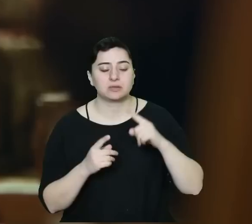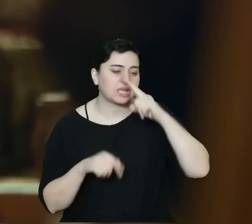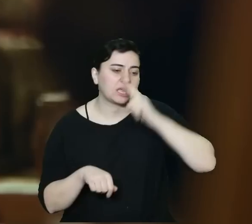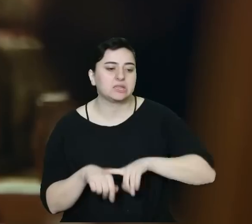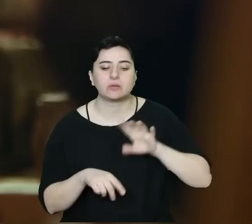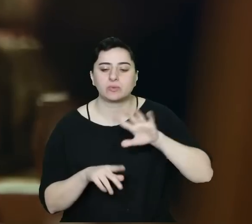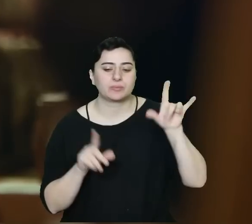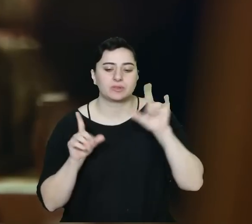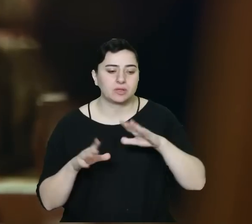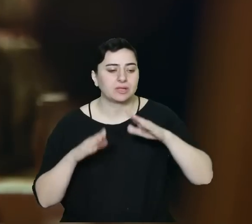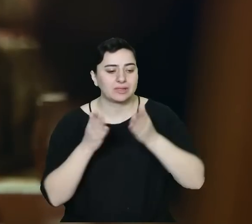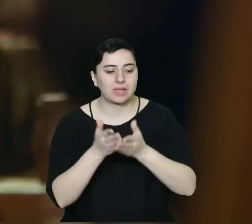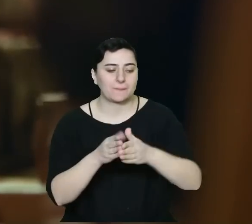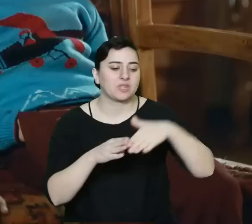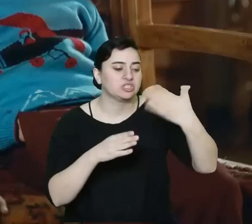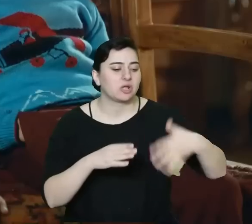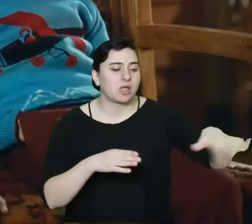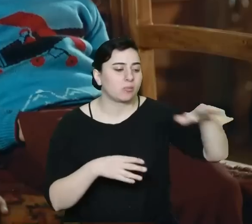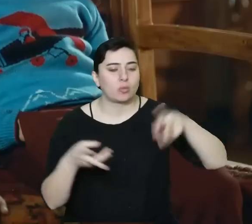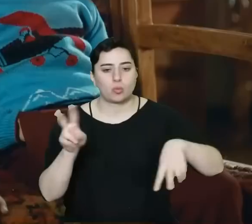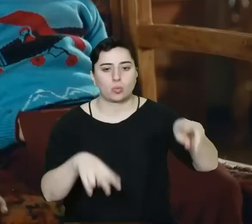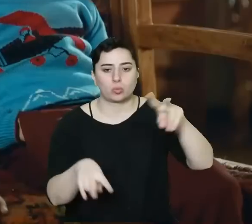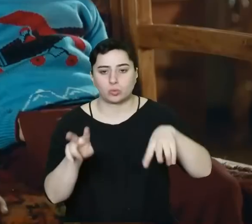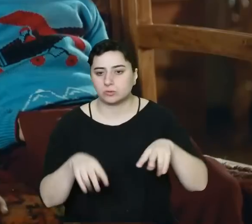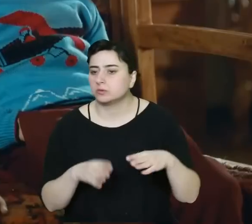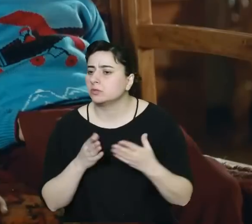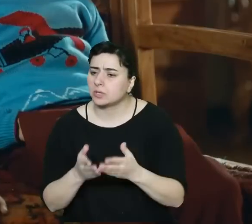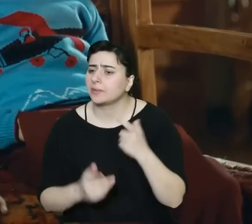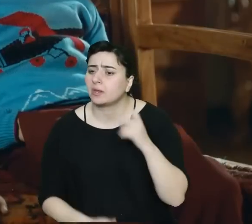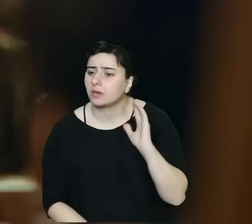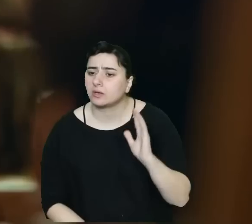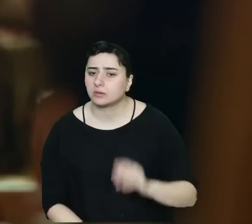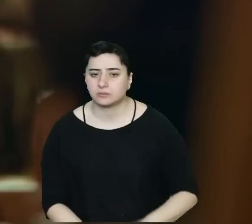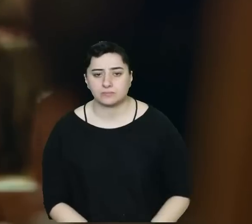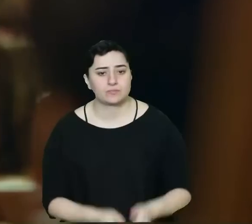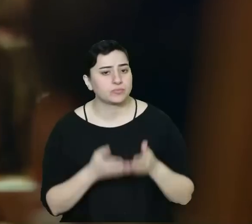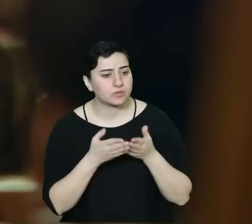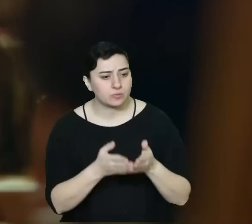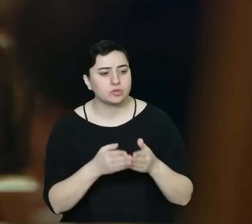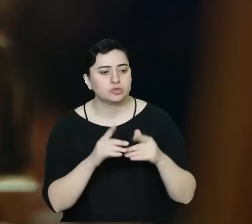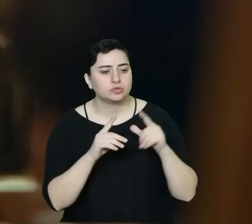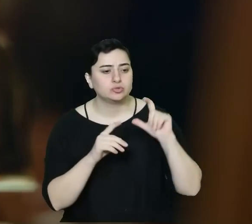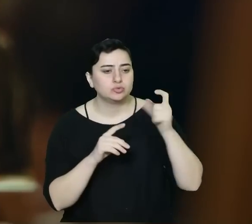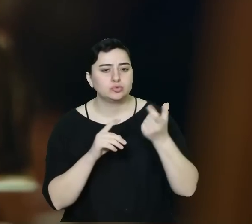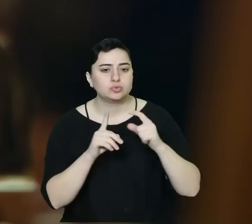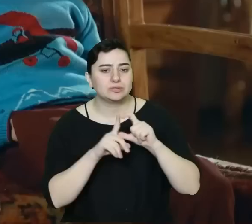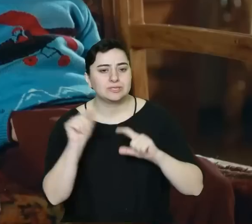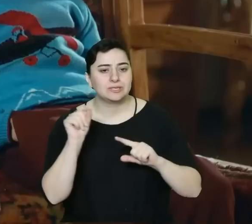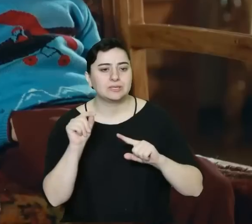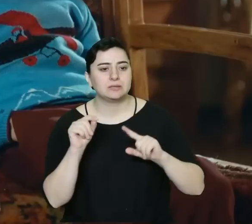Ve geminin dışındaki herkes helak olur. Peki gemi nereye gitti? Gemi Cudi Dağı'na oturdu.